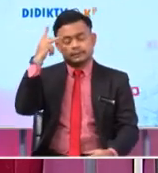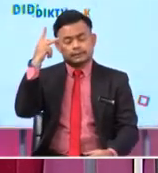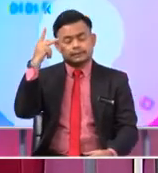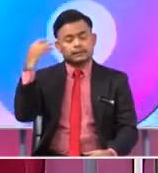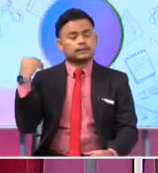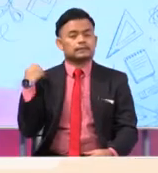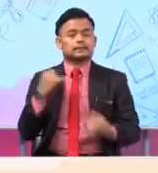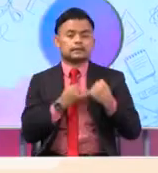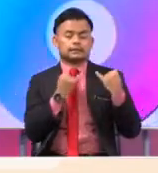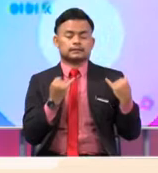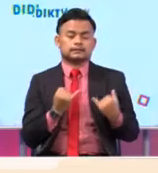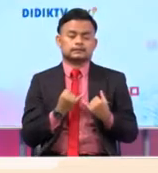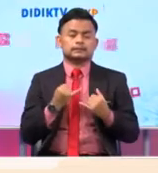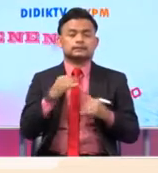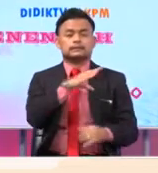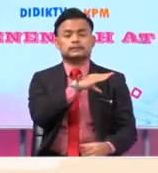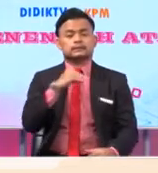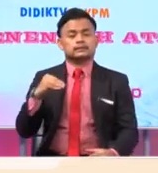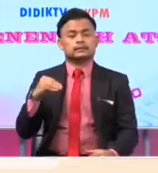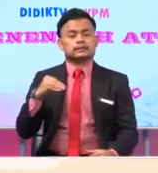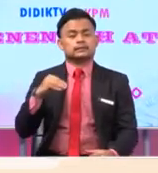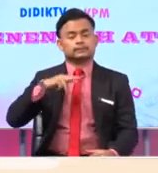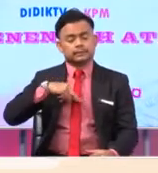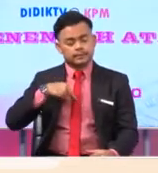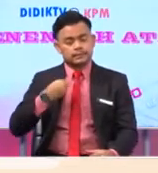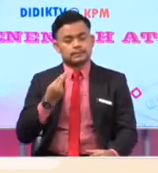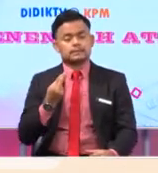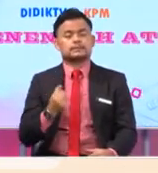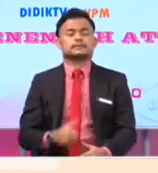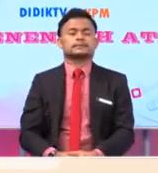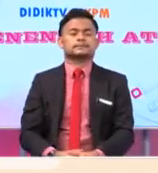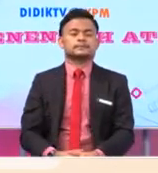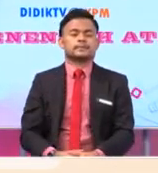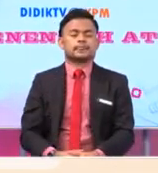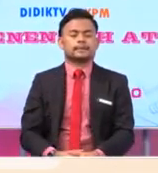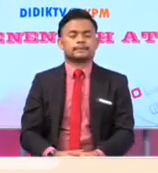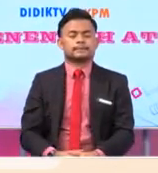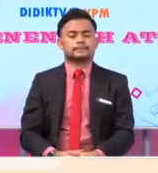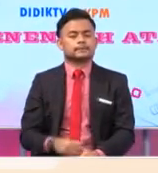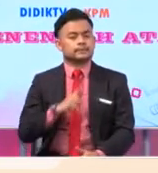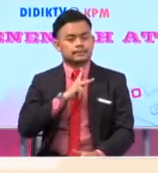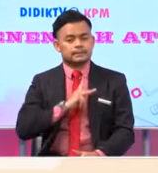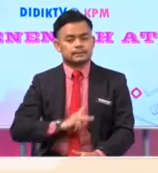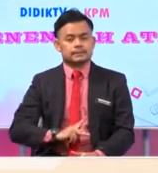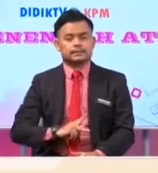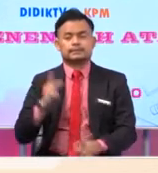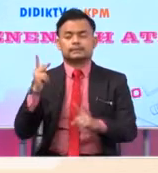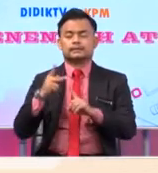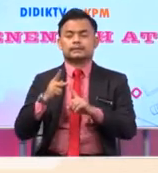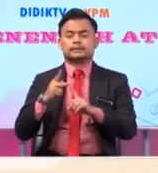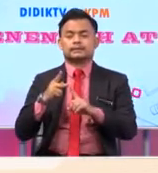perasaan kan jadi kita perlu memiliki belas kasihan terhadap Haiwan ke jadi jawaban Mira tadi